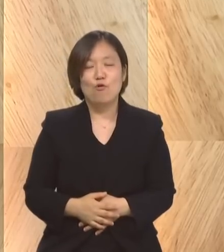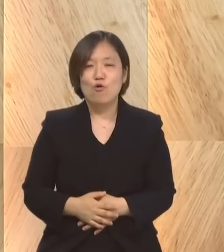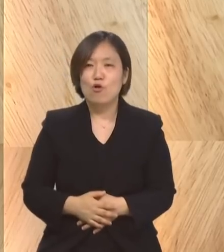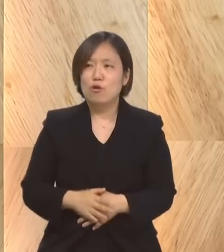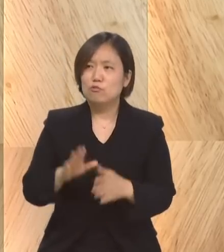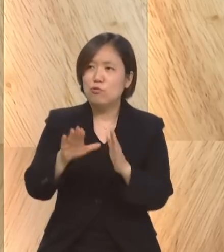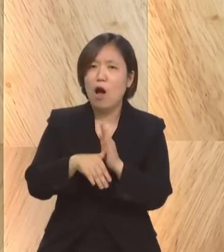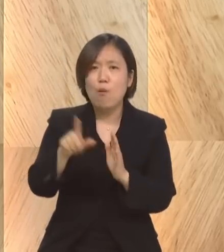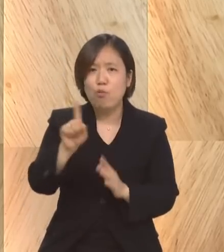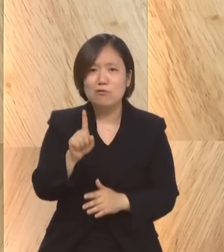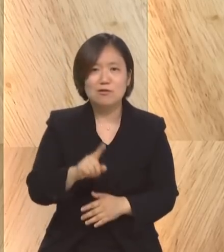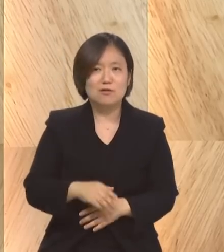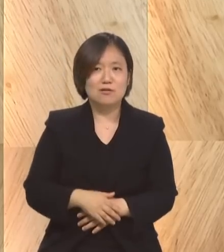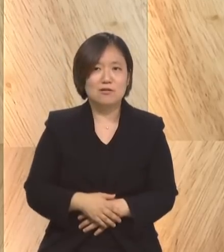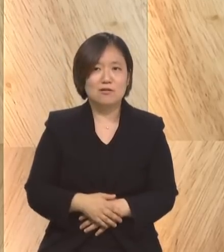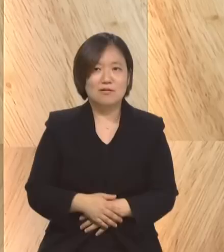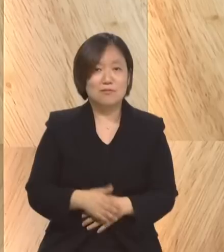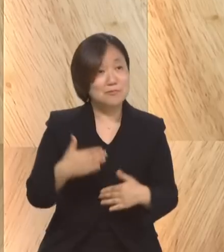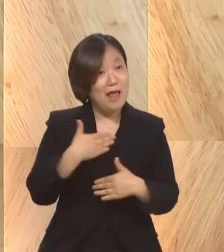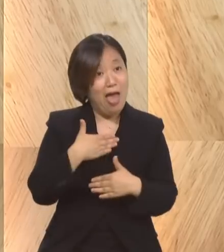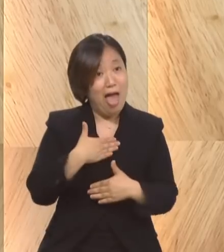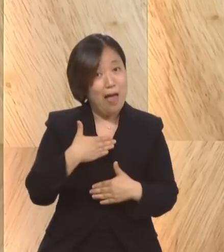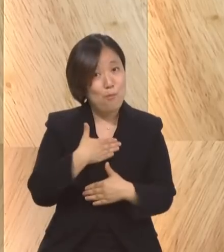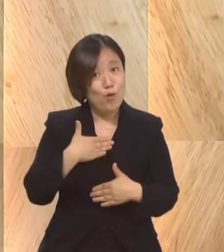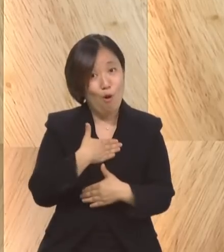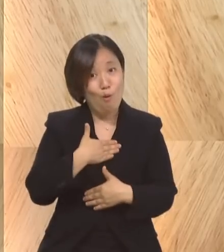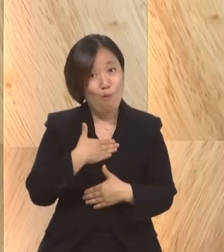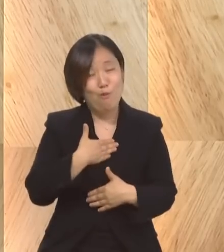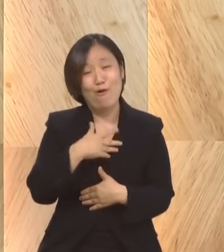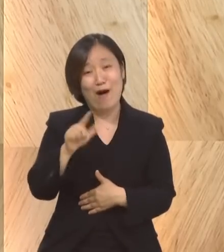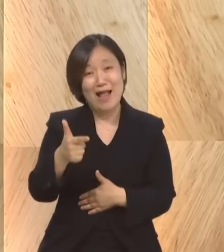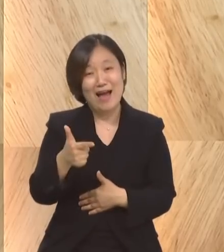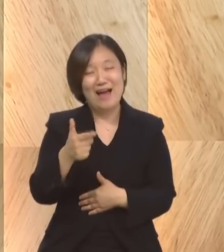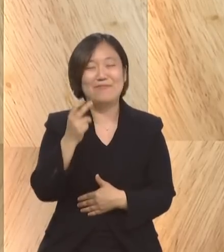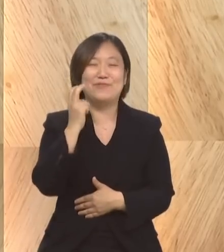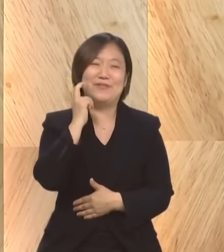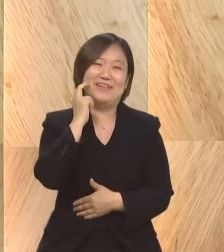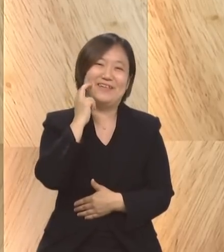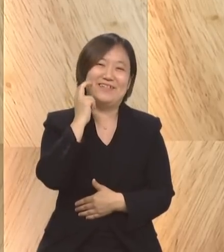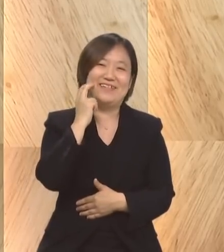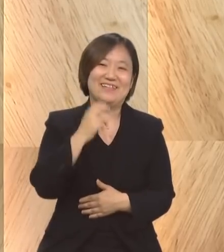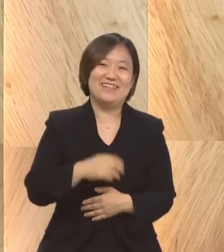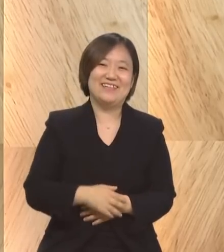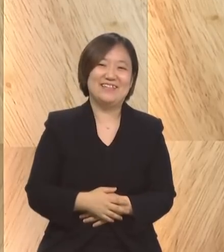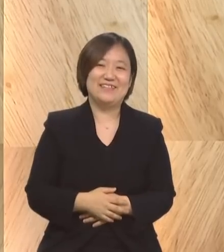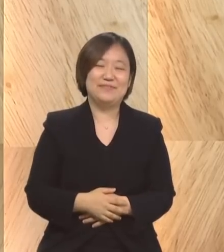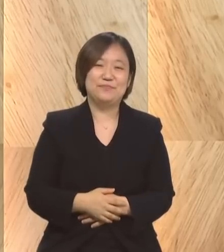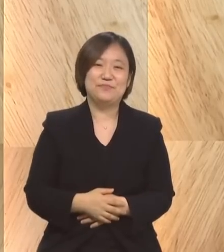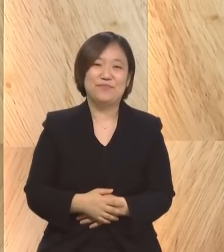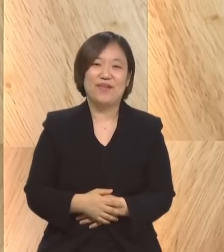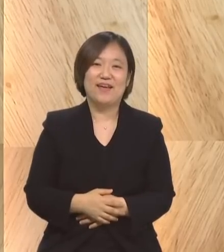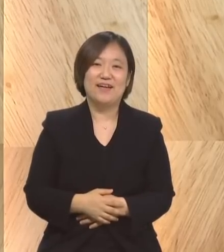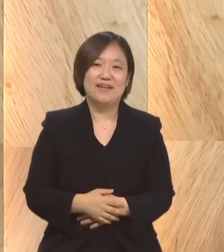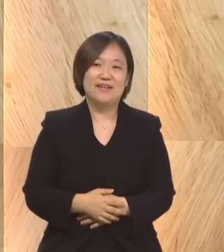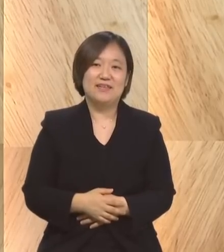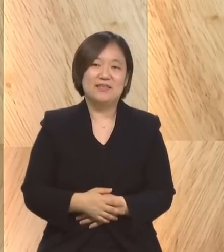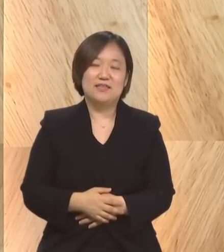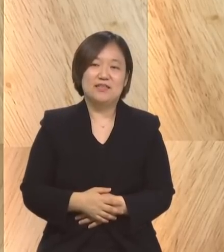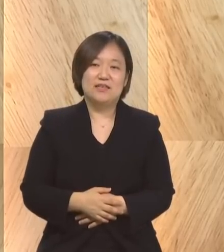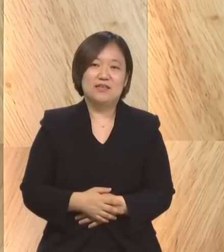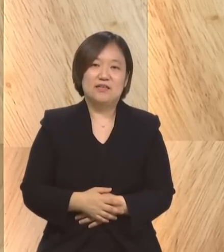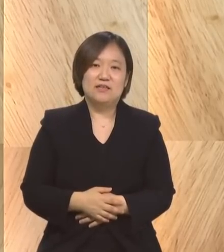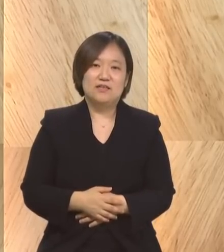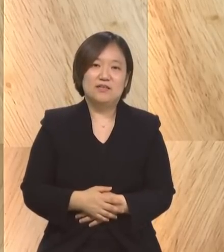무슨 때가 됐지 때밀 때가 됐다는 건가 목욕탕 가라는 뜻인가 이건 제가 농담을 한 말이에요